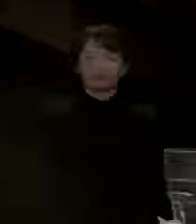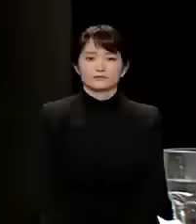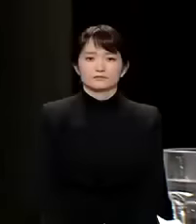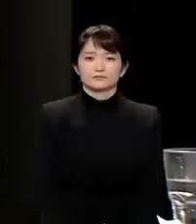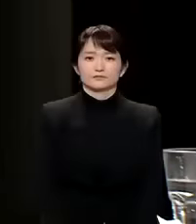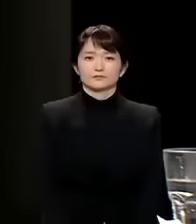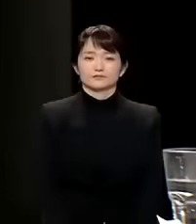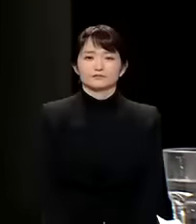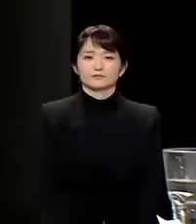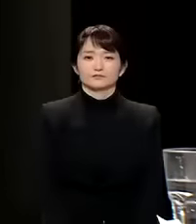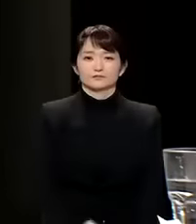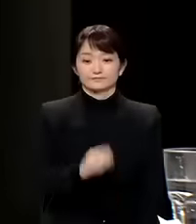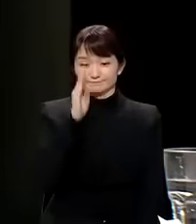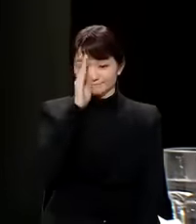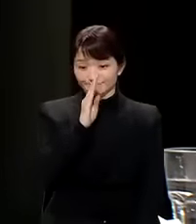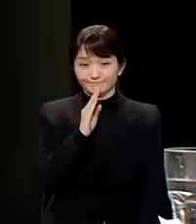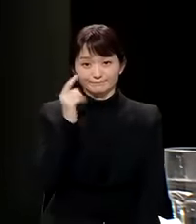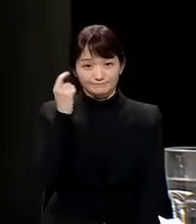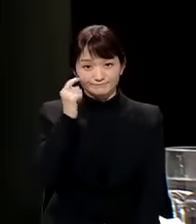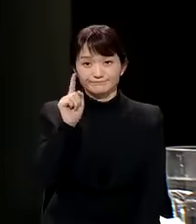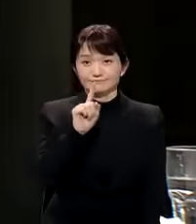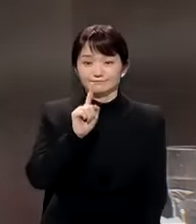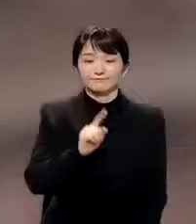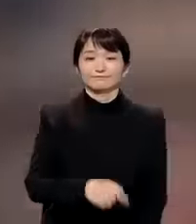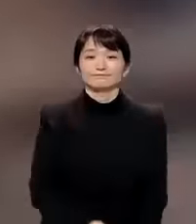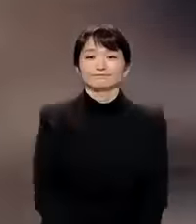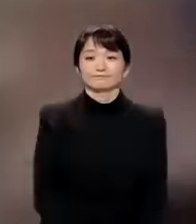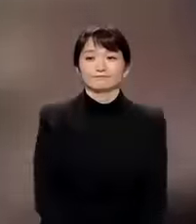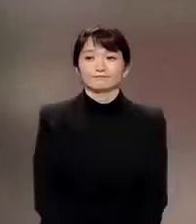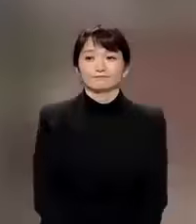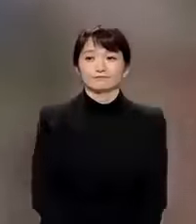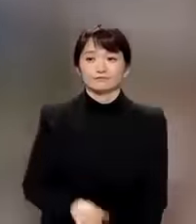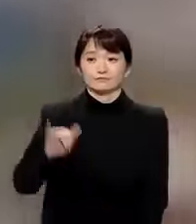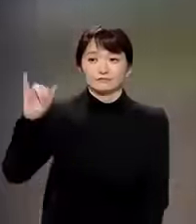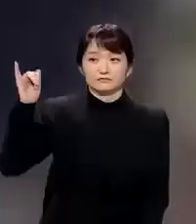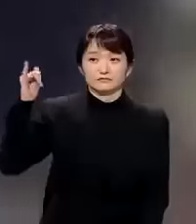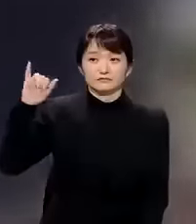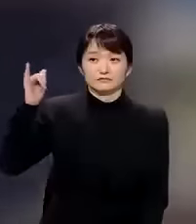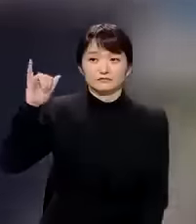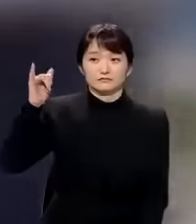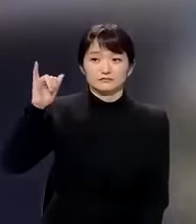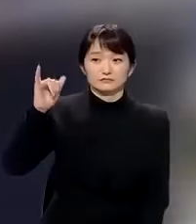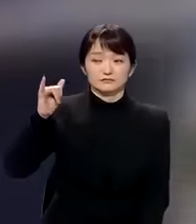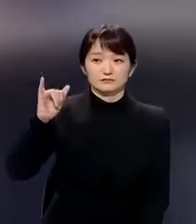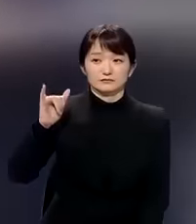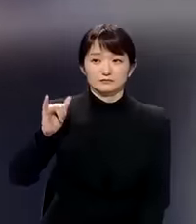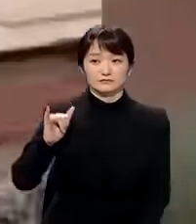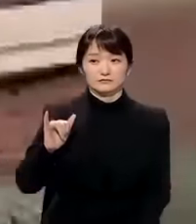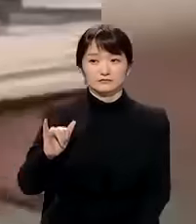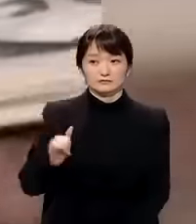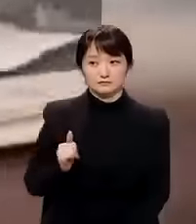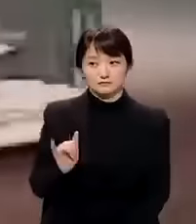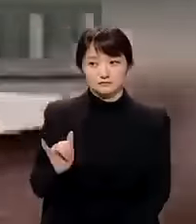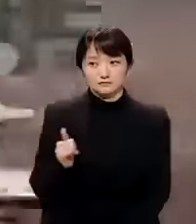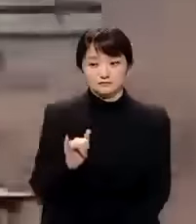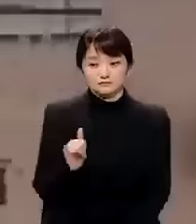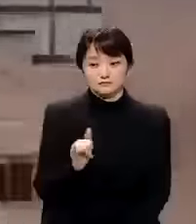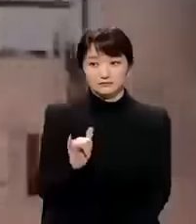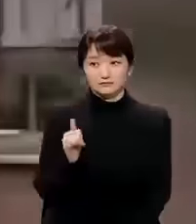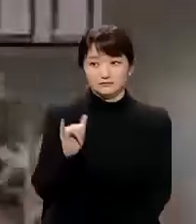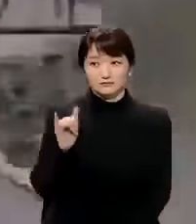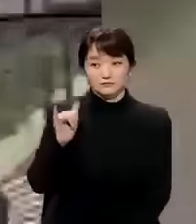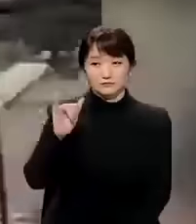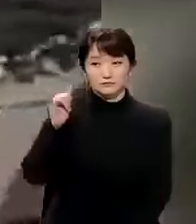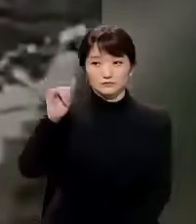이어갑니다 브라질로 가보시죠네 헬기 한대가 천천히 날아오릅니다 그런데이 헬기